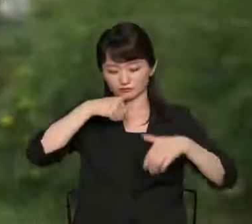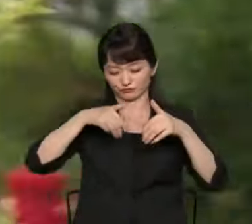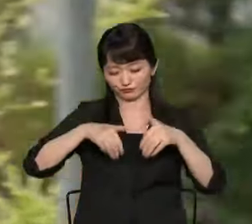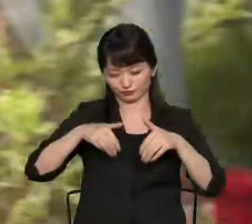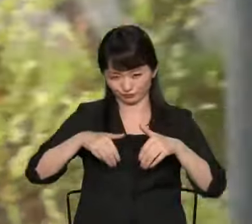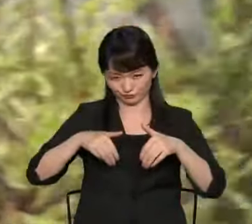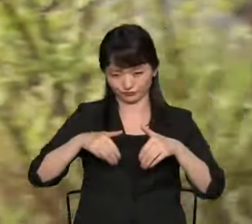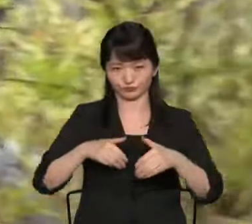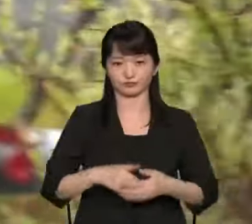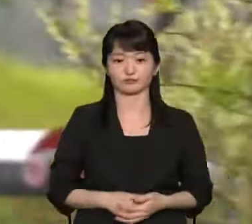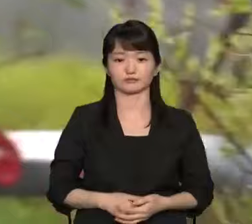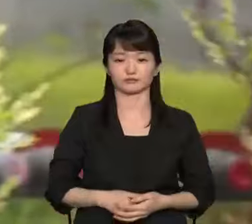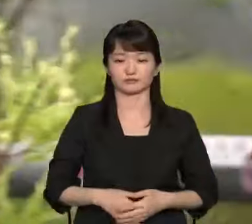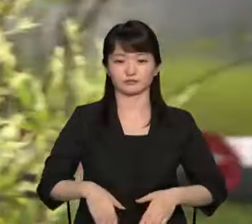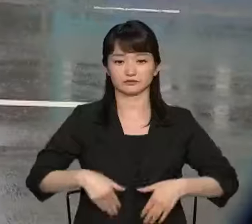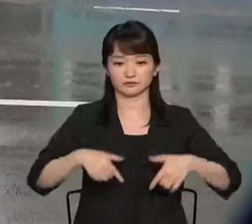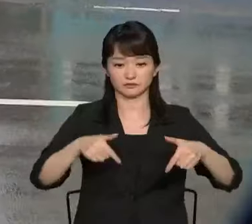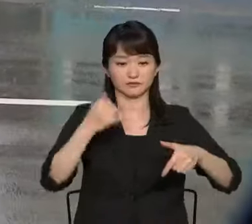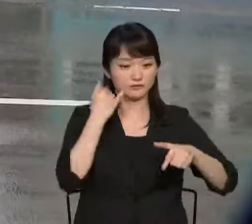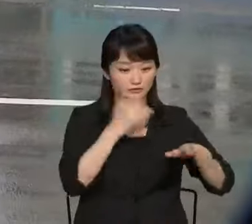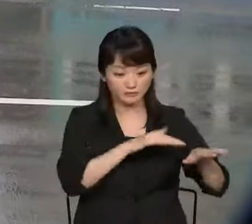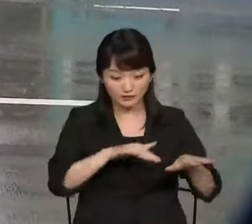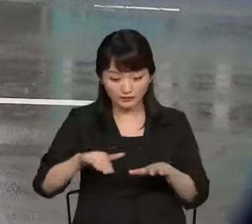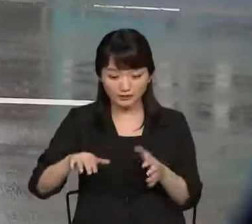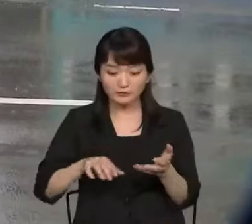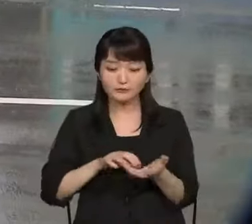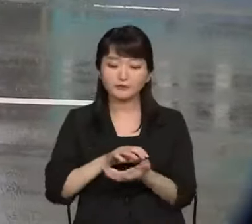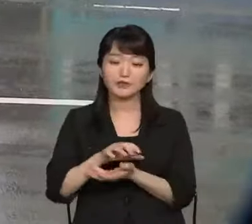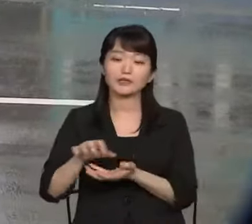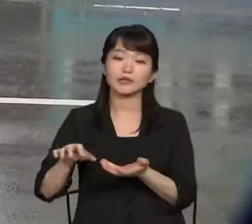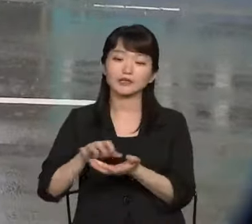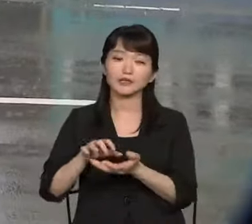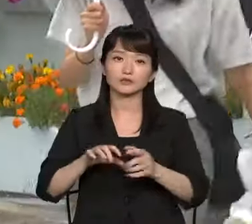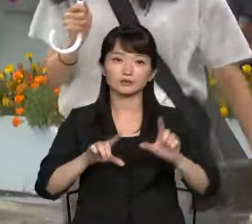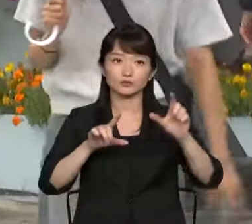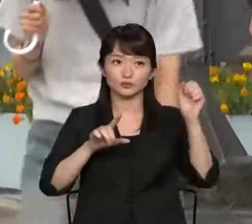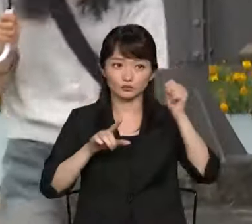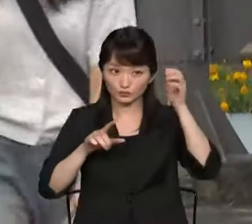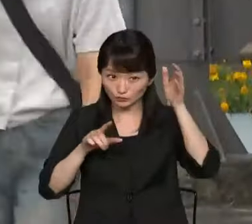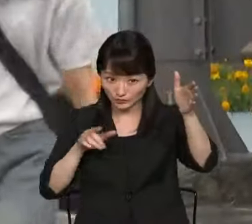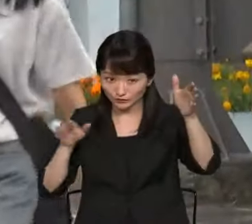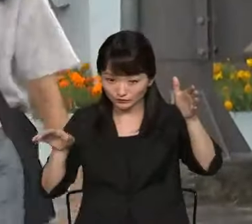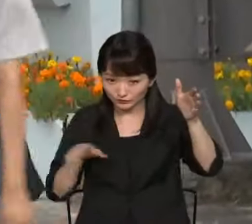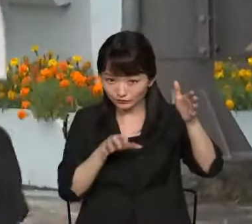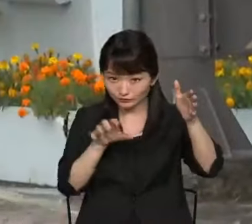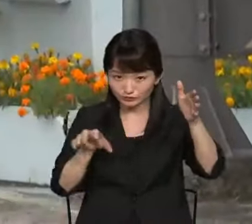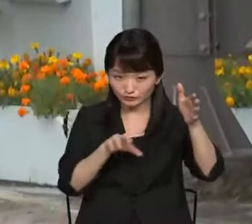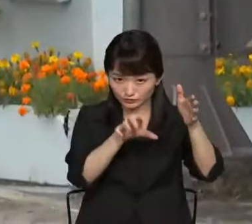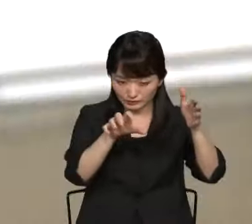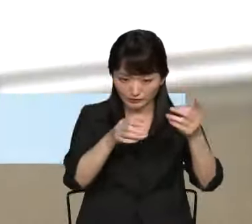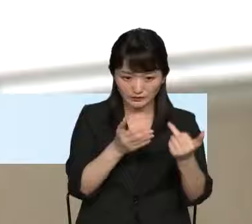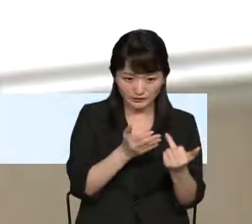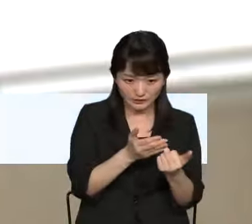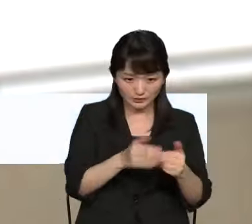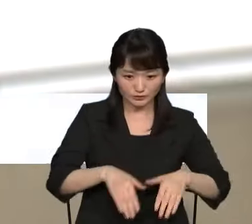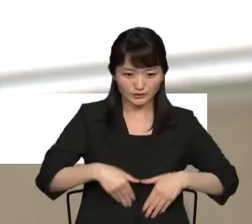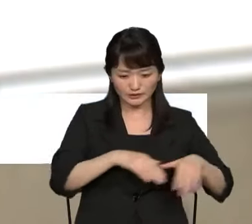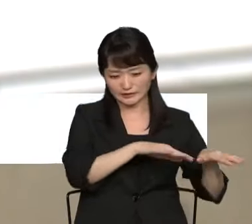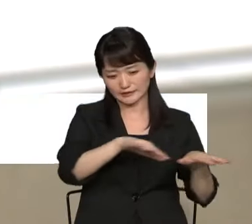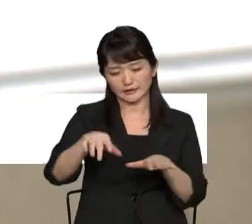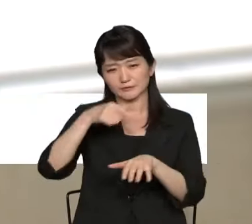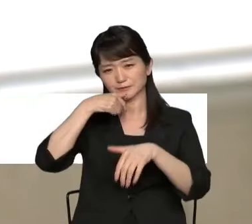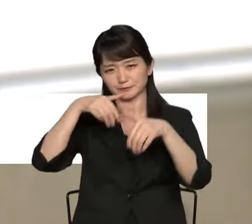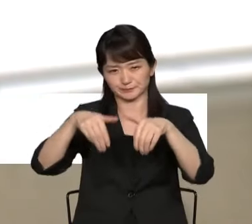찾아왔습니다. 남서쪽 바다 위에서 만들어진 비구름이 동북 동쪽으로 다가와 제주도와 남해안에 비가 내린